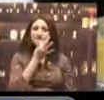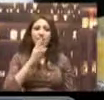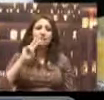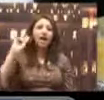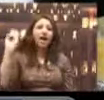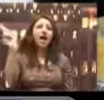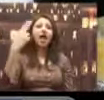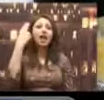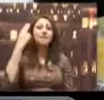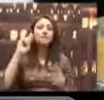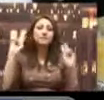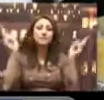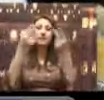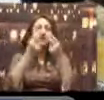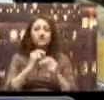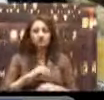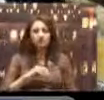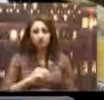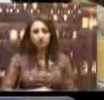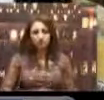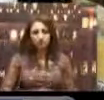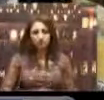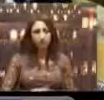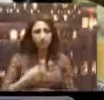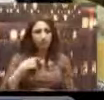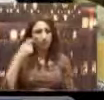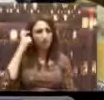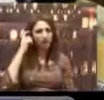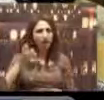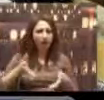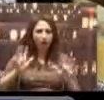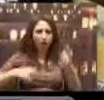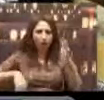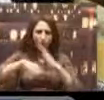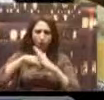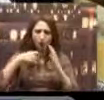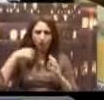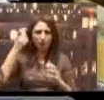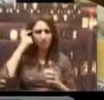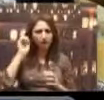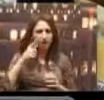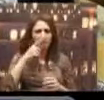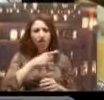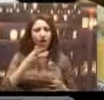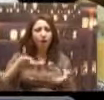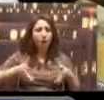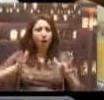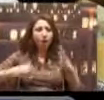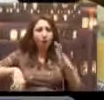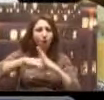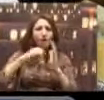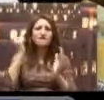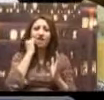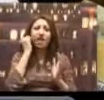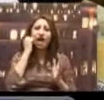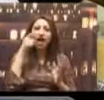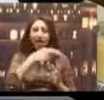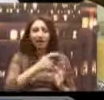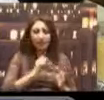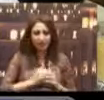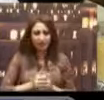حاجه الراجل ده يا اما بيحق. انا ما اعرفش على فكره موضوع الكوره ده غير النهارده، لكن لما انت قلت لي ان كنت بتلعب في الاهلي انا حسيت ان الفيلم